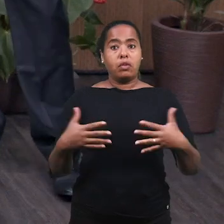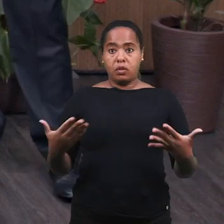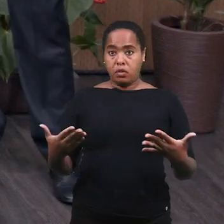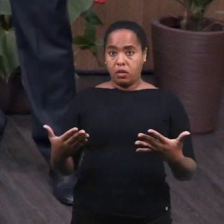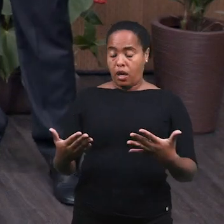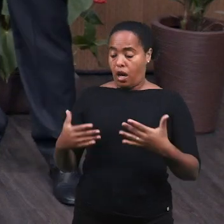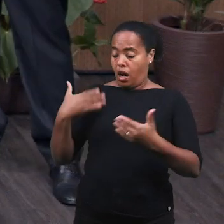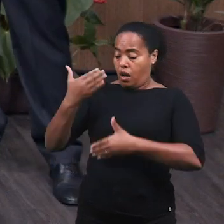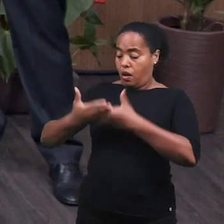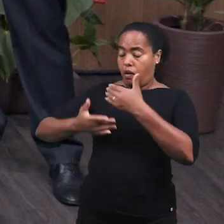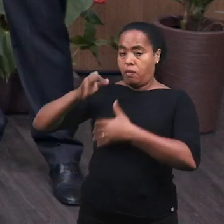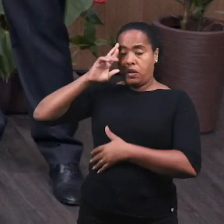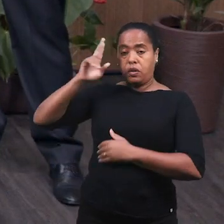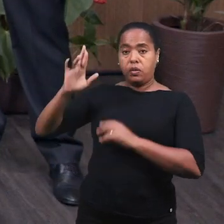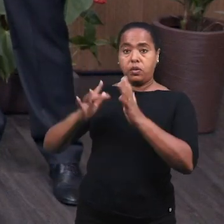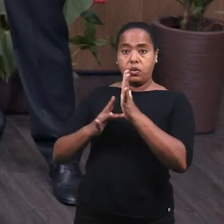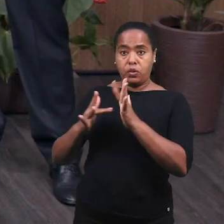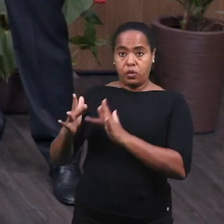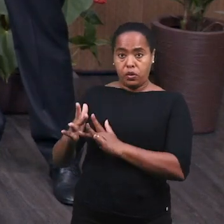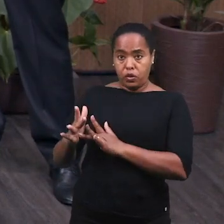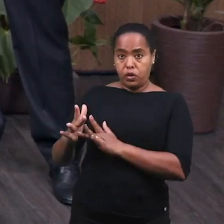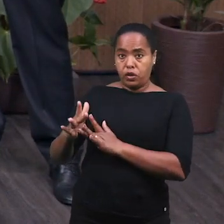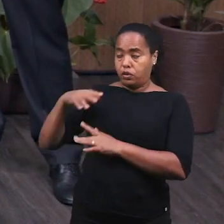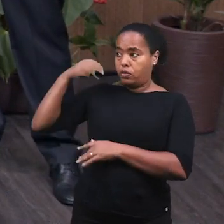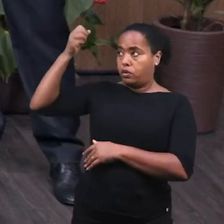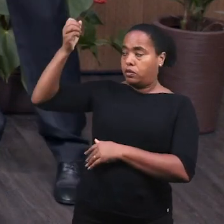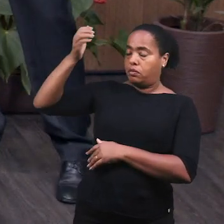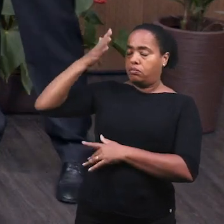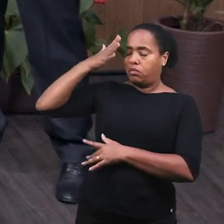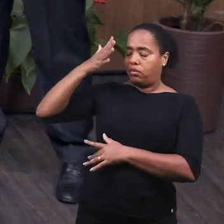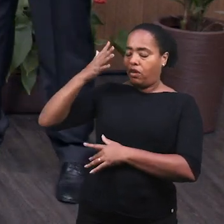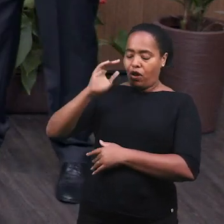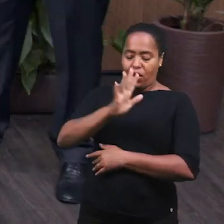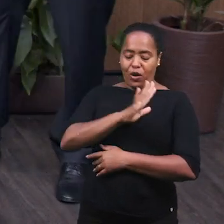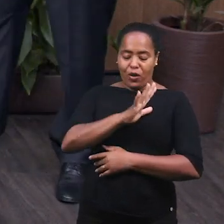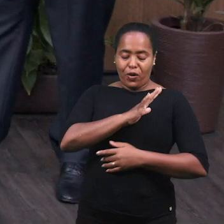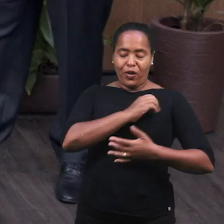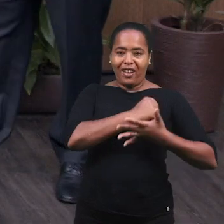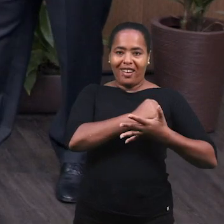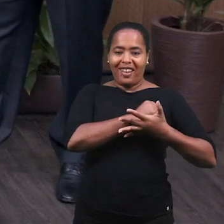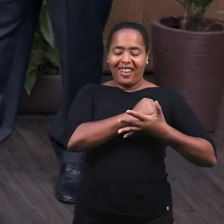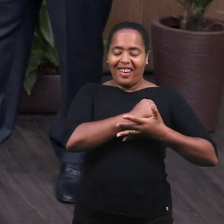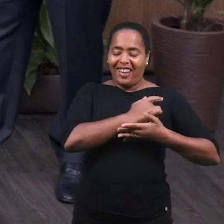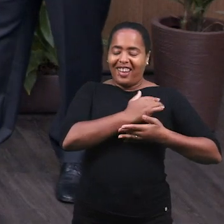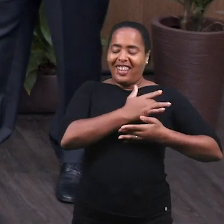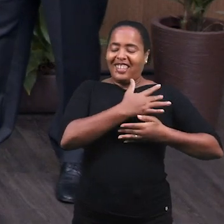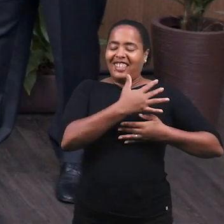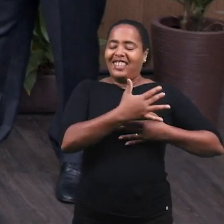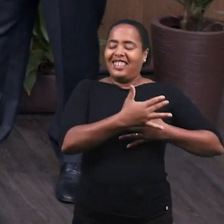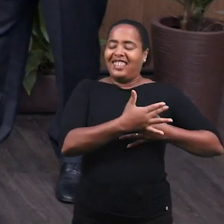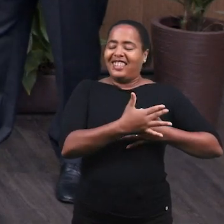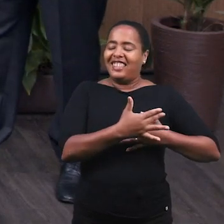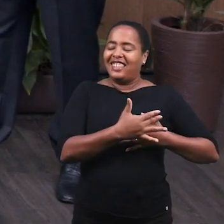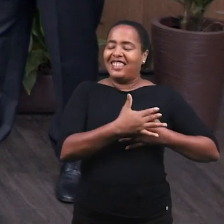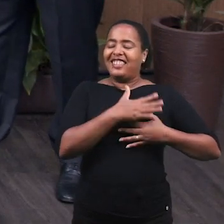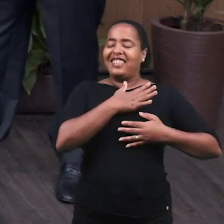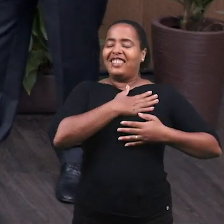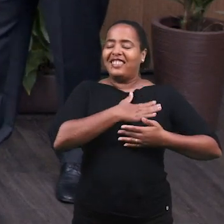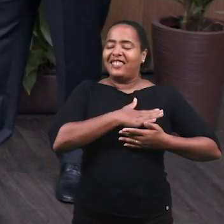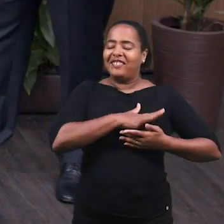радуется, потому что присутствие Господа Иисуса, открытого Иисуса, оно согревает сердце человека, оно